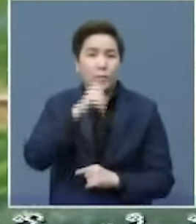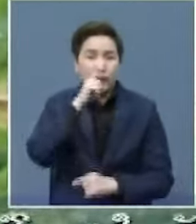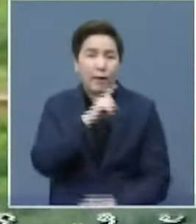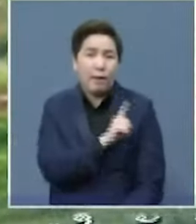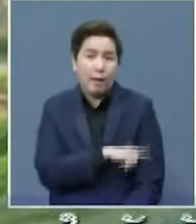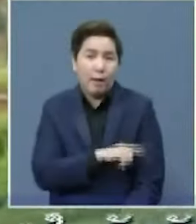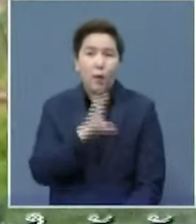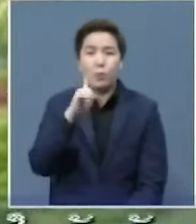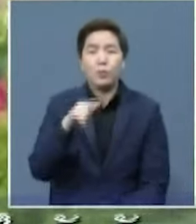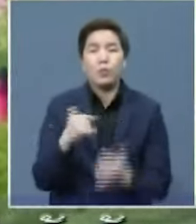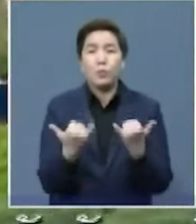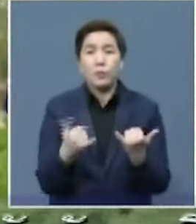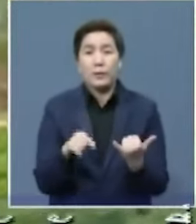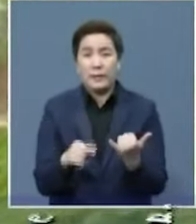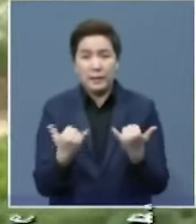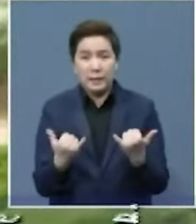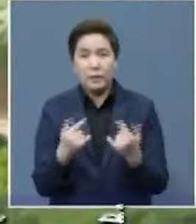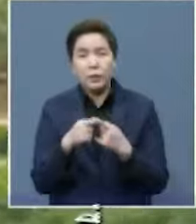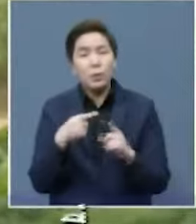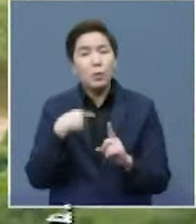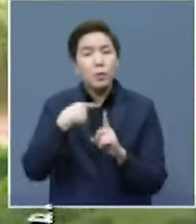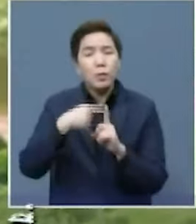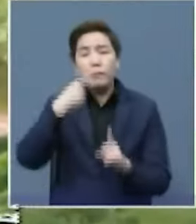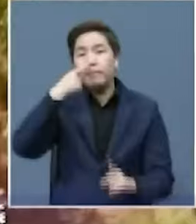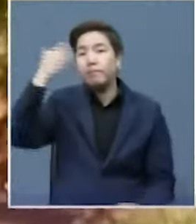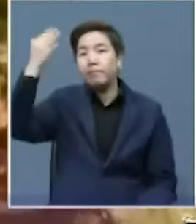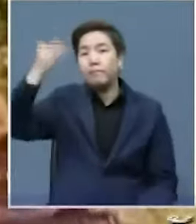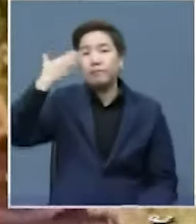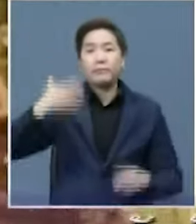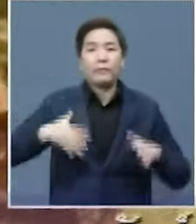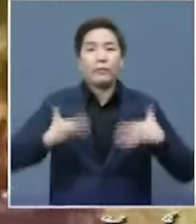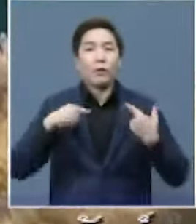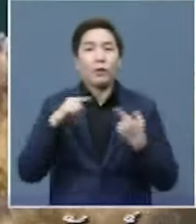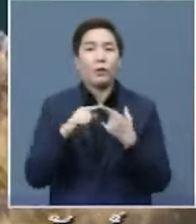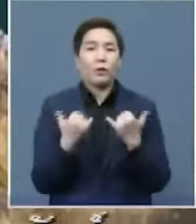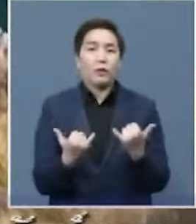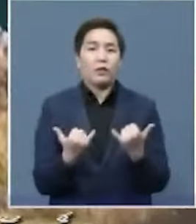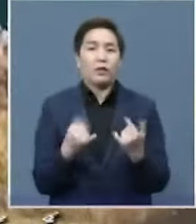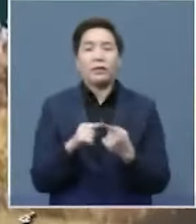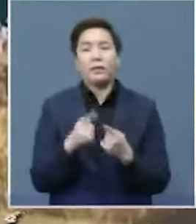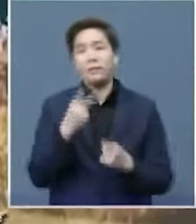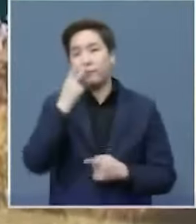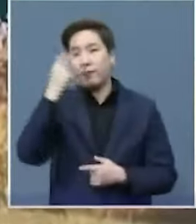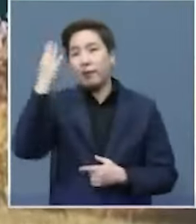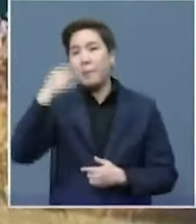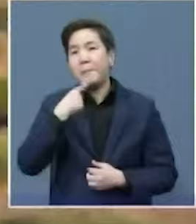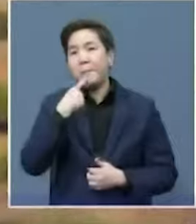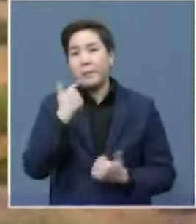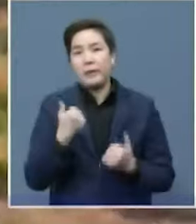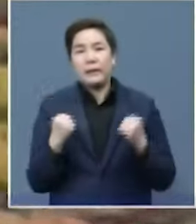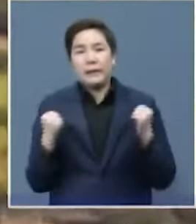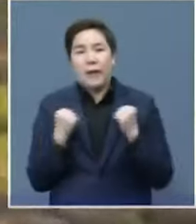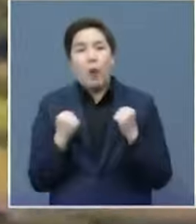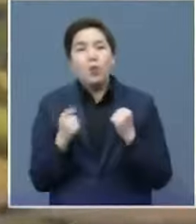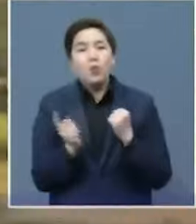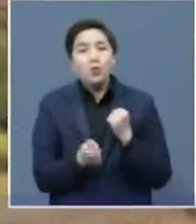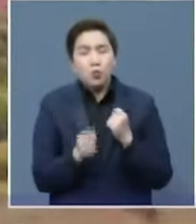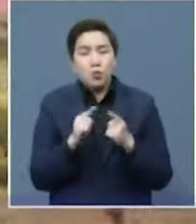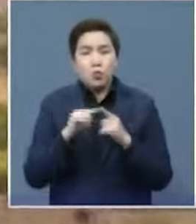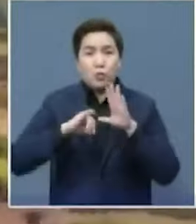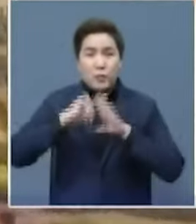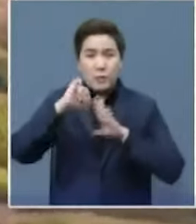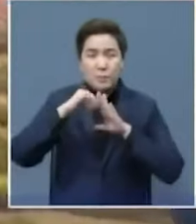ขาวสลับชมพูแบบนี้นะคะประกอบกับอากาศเย็นสบายในช่วงนี้ด้วยนะคะอากาศต้องบอกว่าตอนนี้ยังหนาวเย็นอยู่นะคะในพื้น